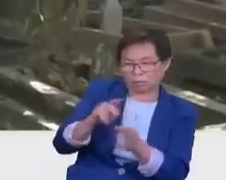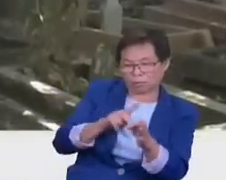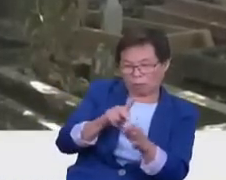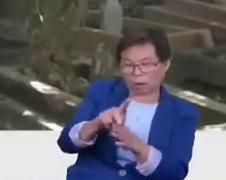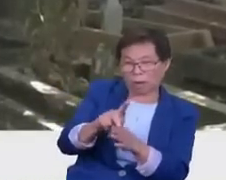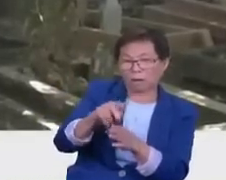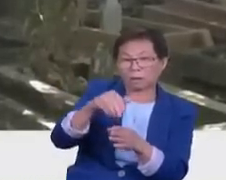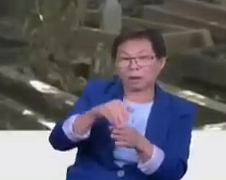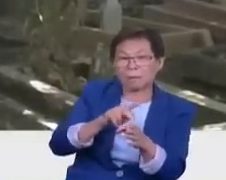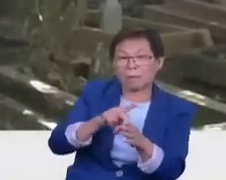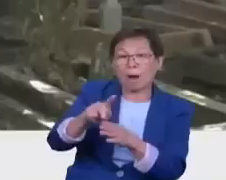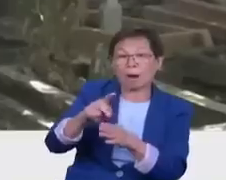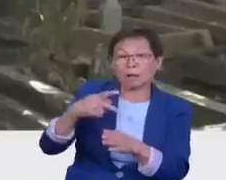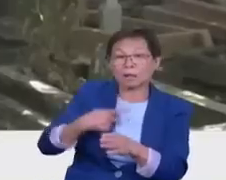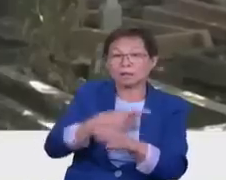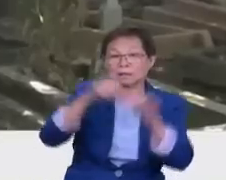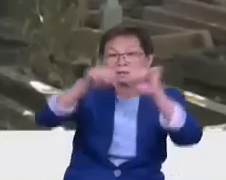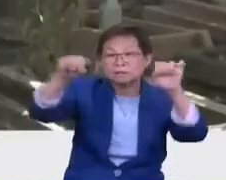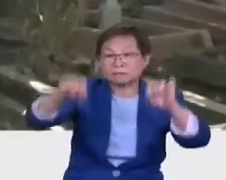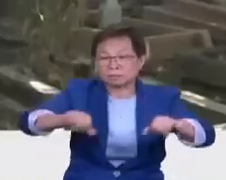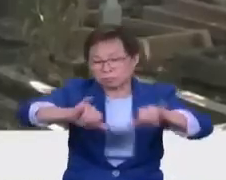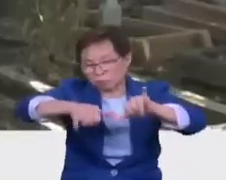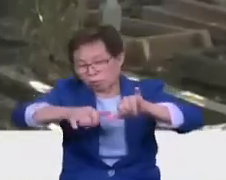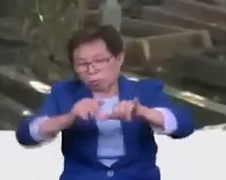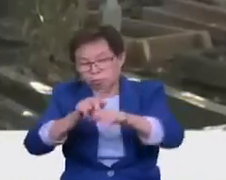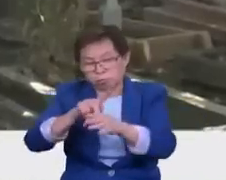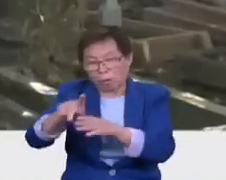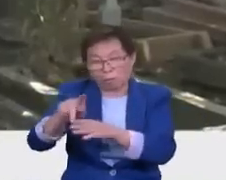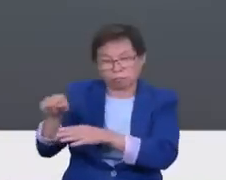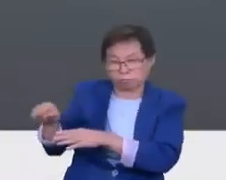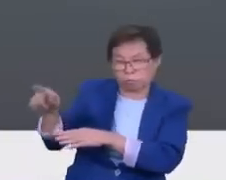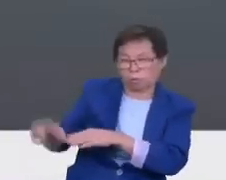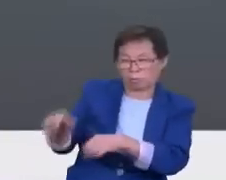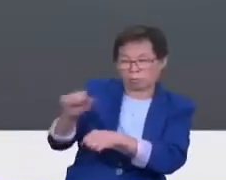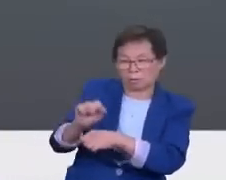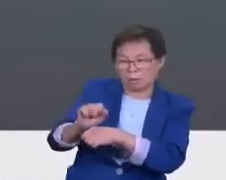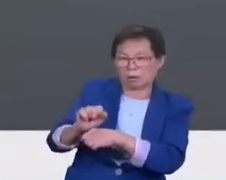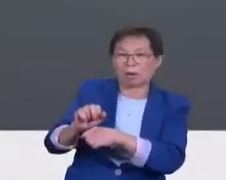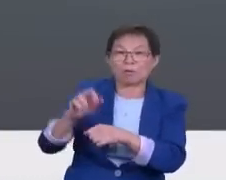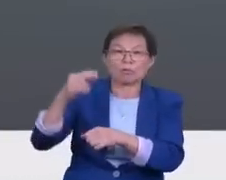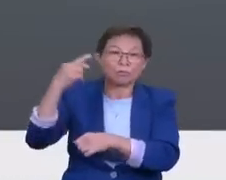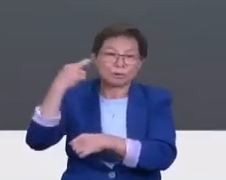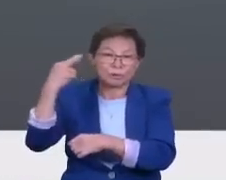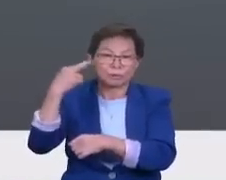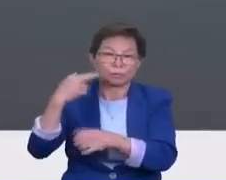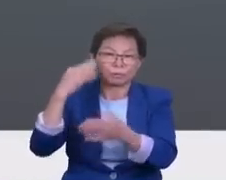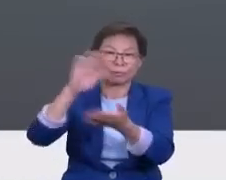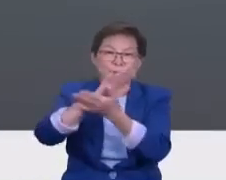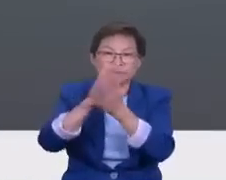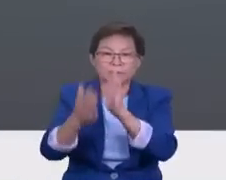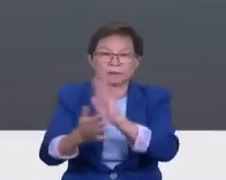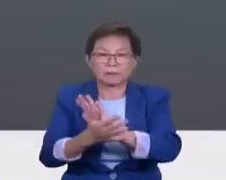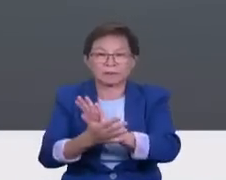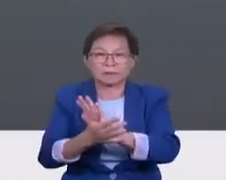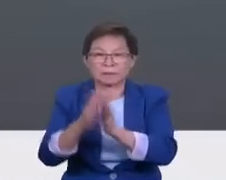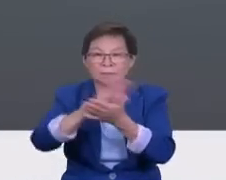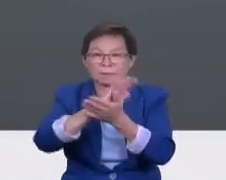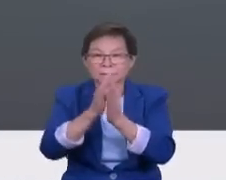dalam kita punya sistem engineering untuk kejuteraan radio menjadi